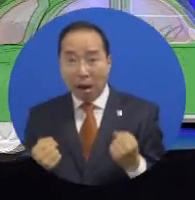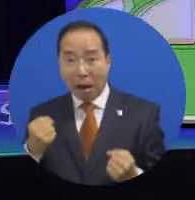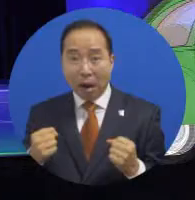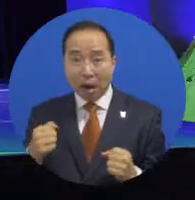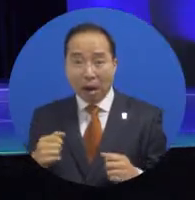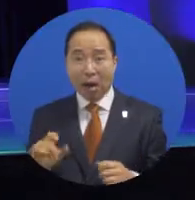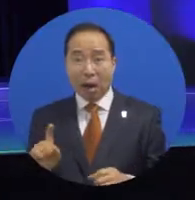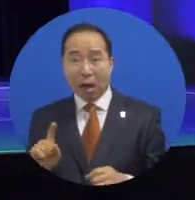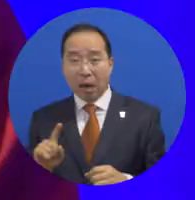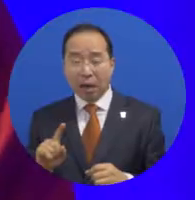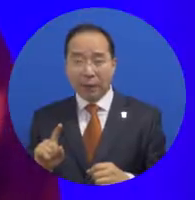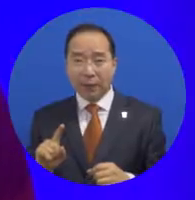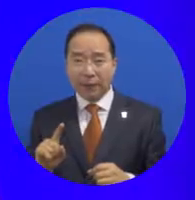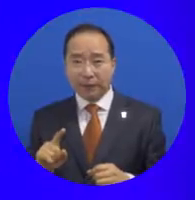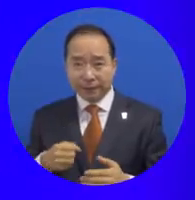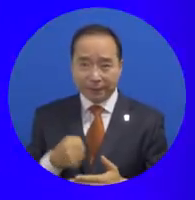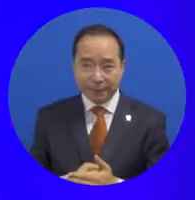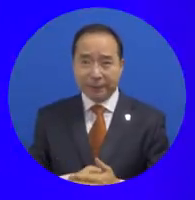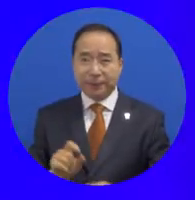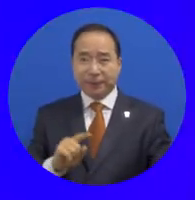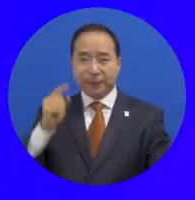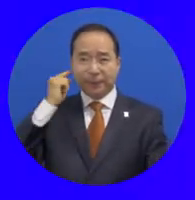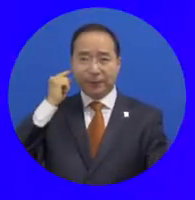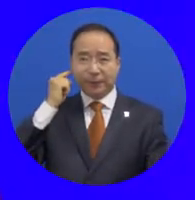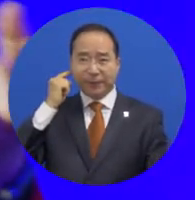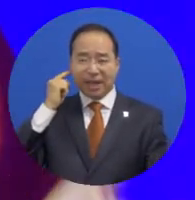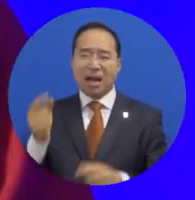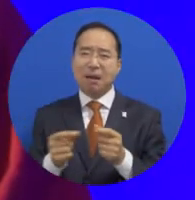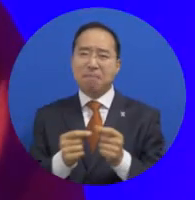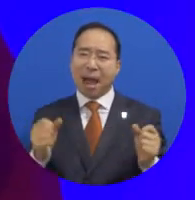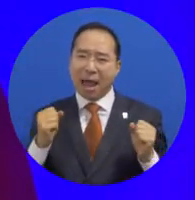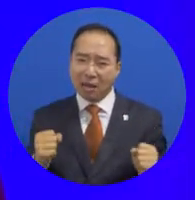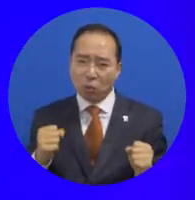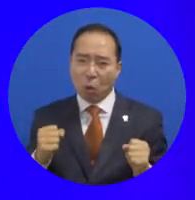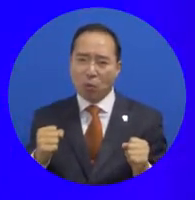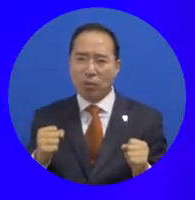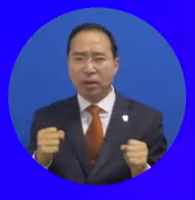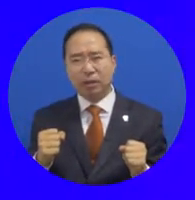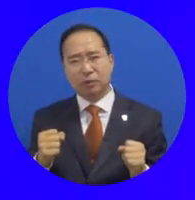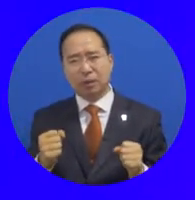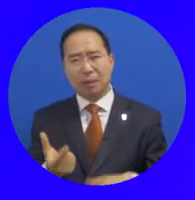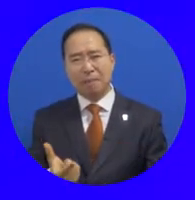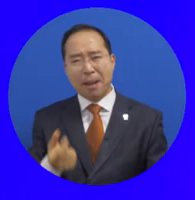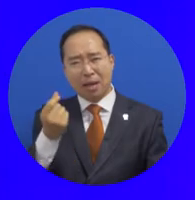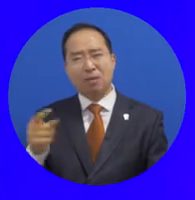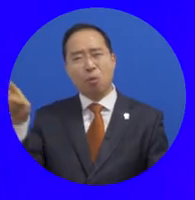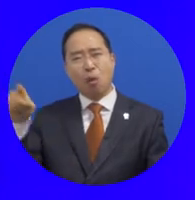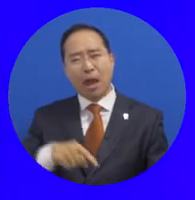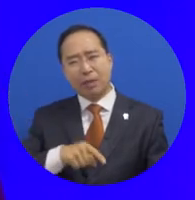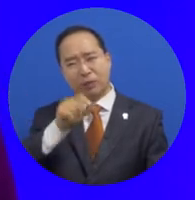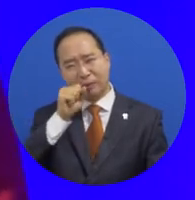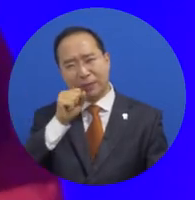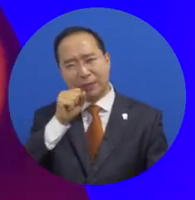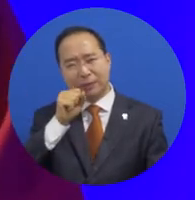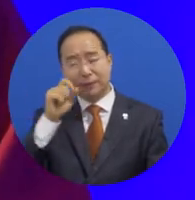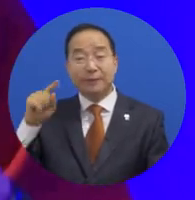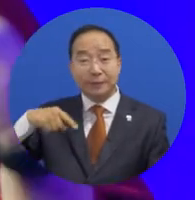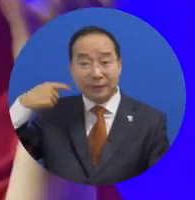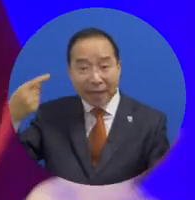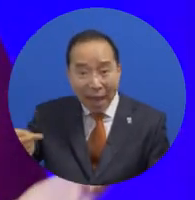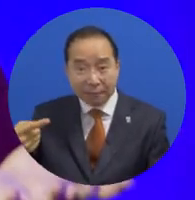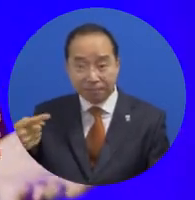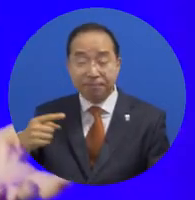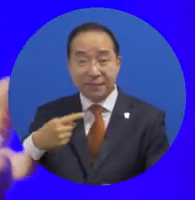달리라고 그러는 거예요. 그래서 제가 결심을 합니다. 아, 마라톤을 하더라도 조금 빨리 들어와야 되겠구나. 그래서